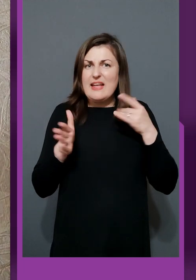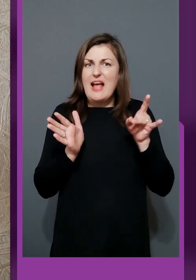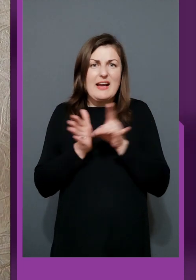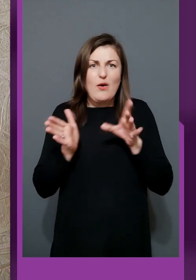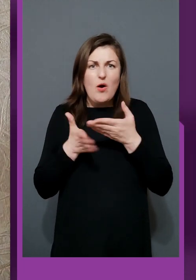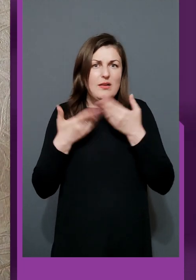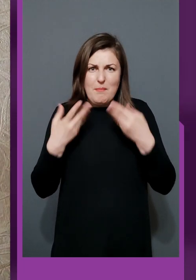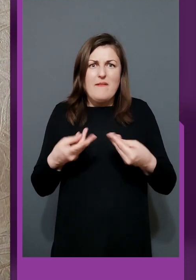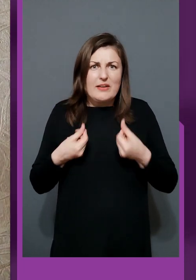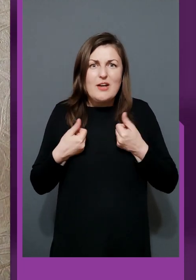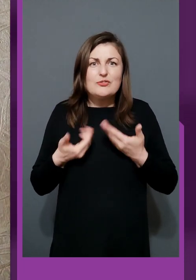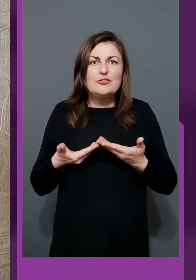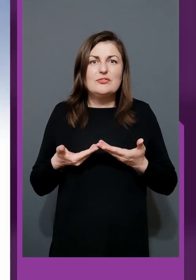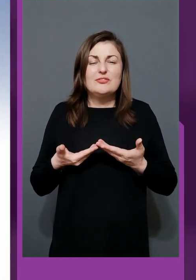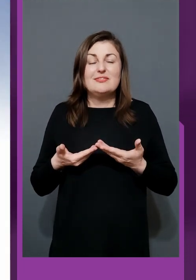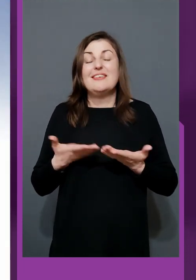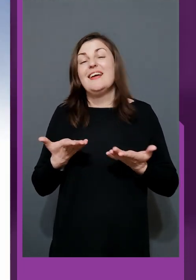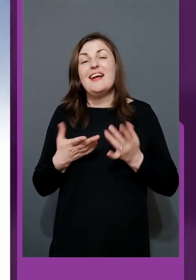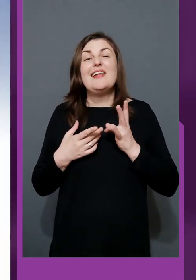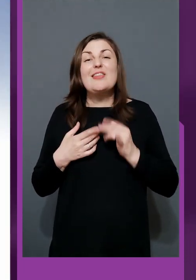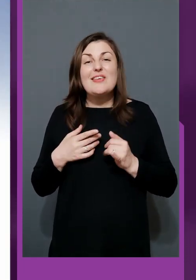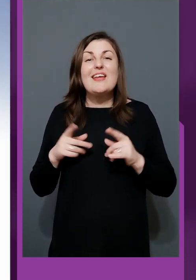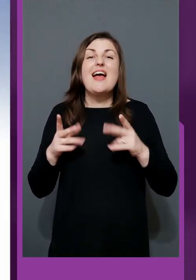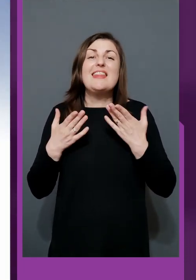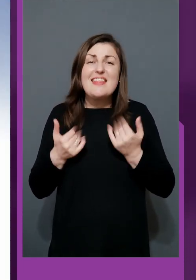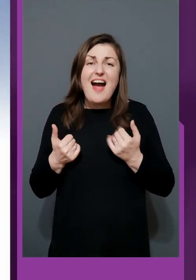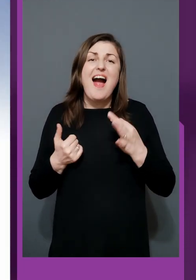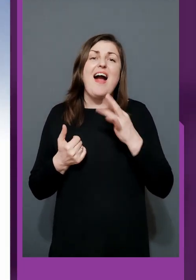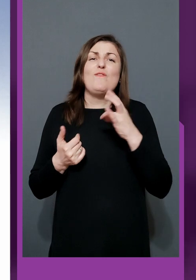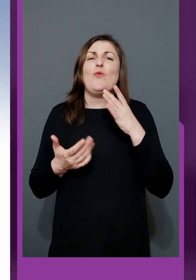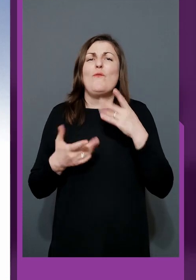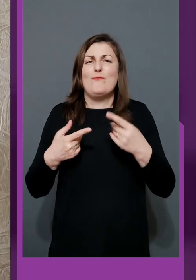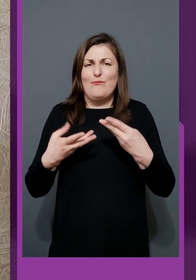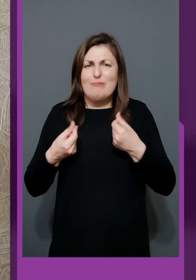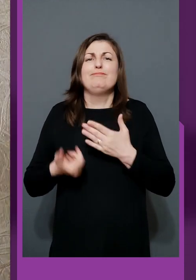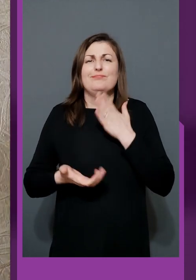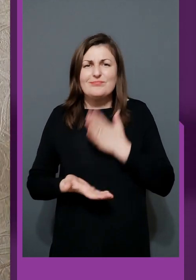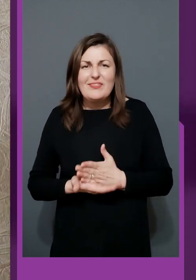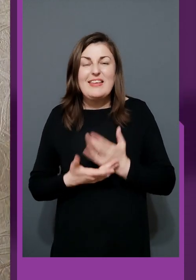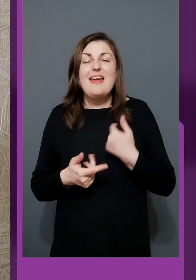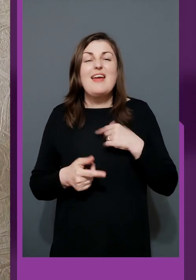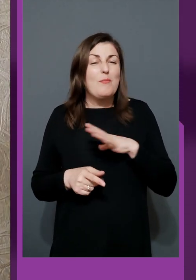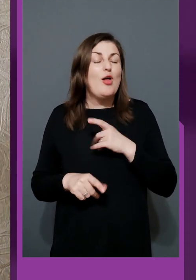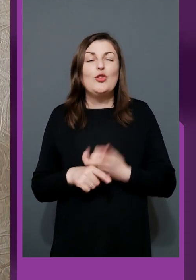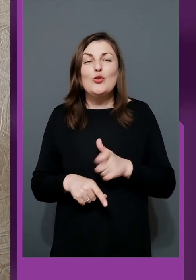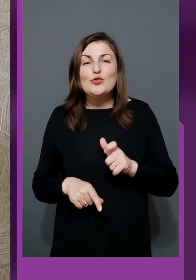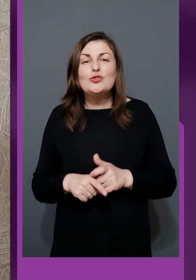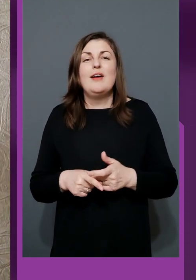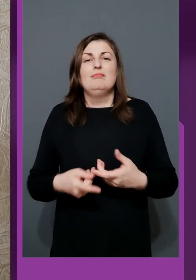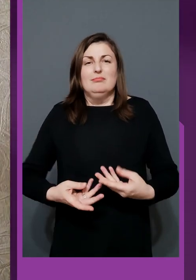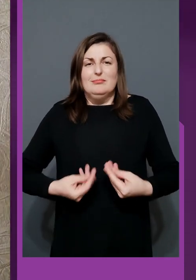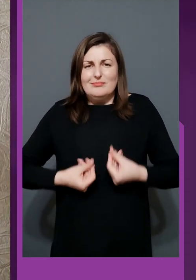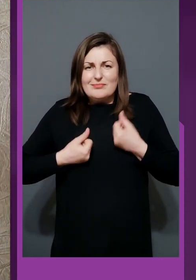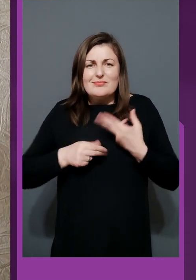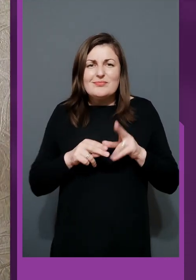рекорду немає вражень Ну так вони є вони я була дуже